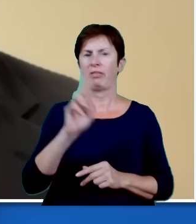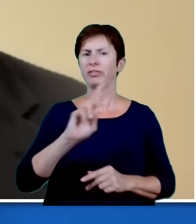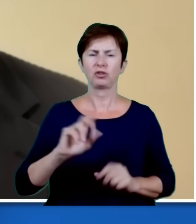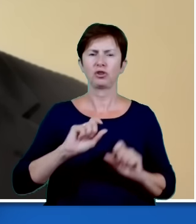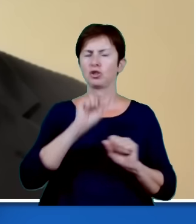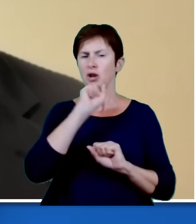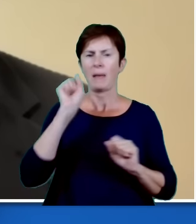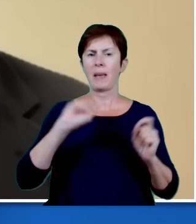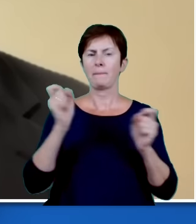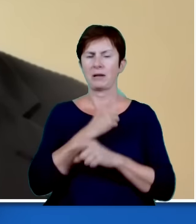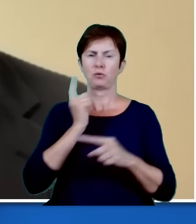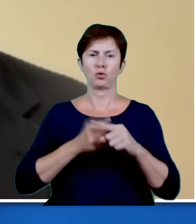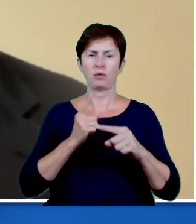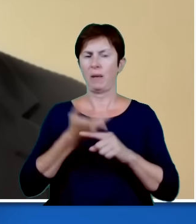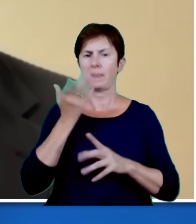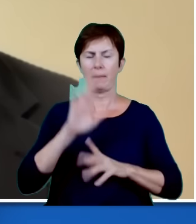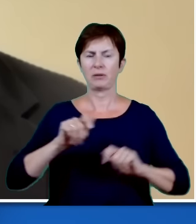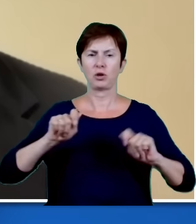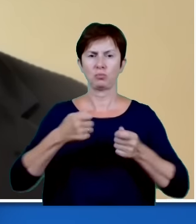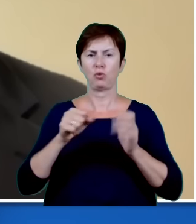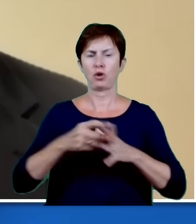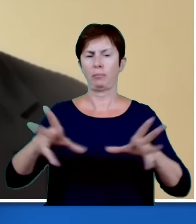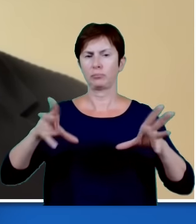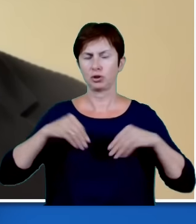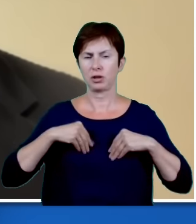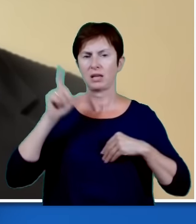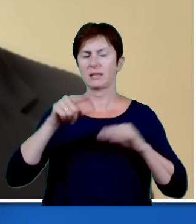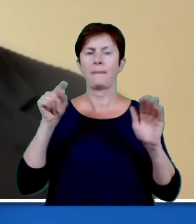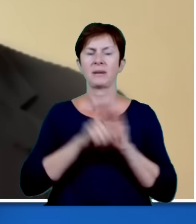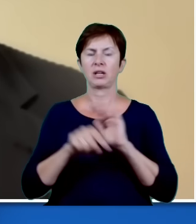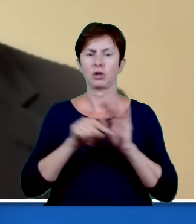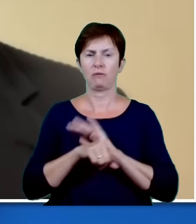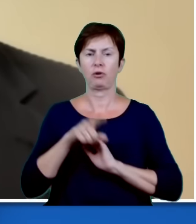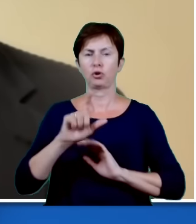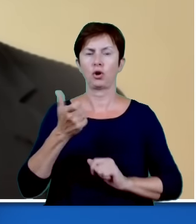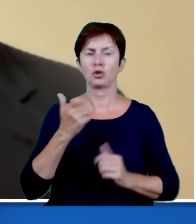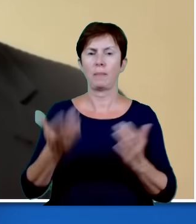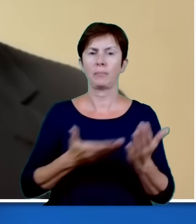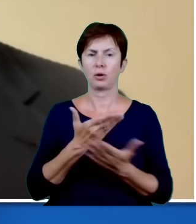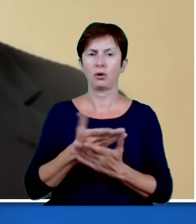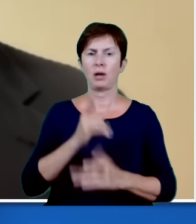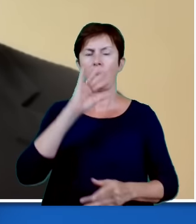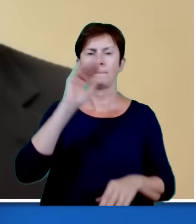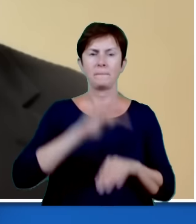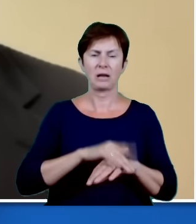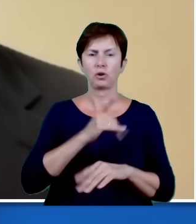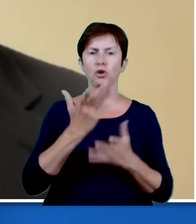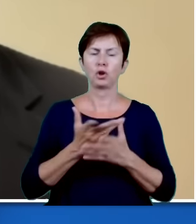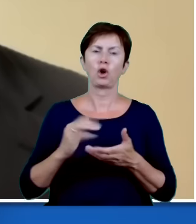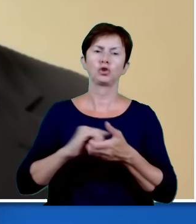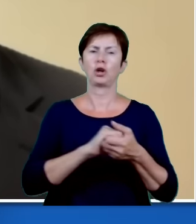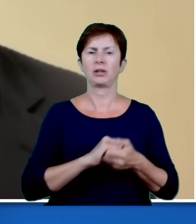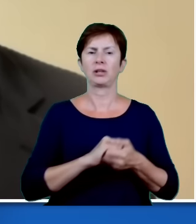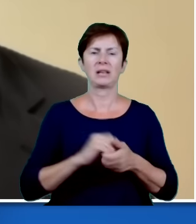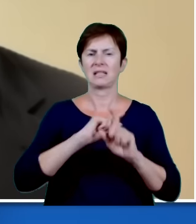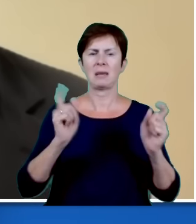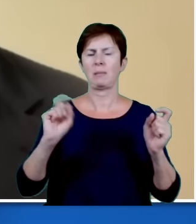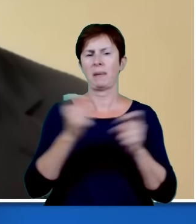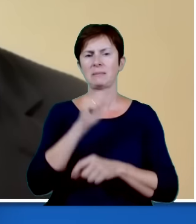CZK nie będzie zmuszone do przyjęcia migrantów to co proponuje pakt to wyrażenie Solidarności z innymi państwami